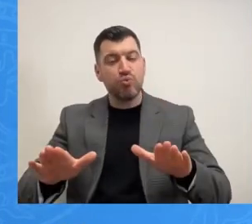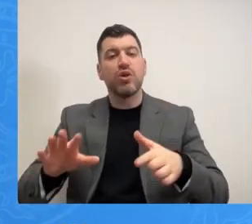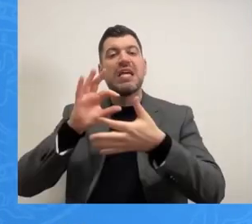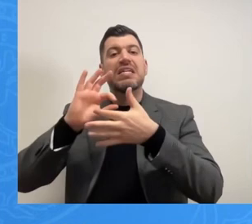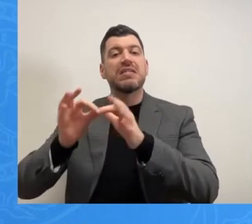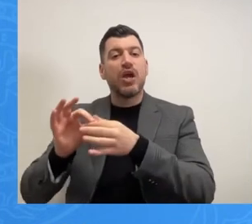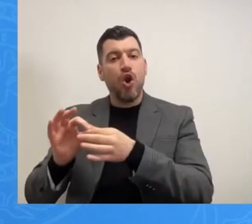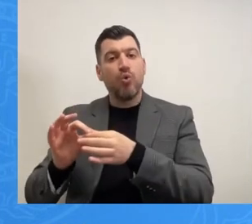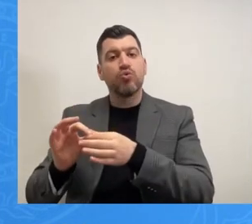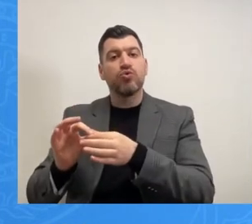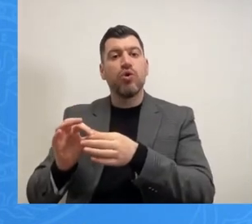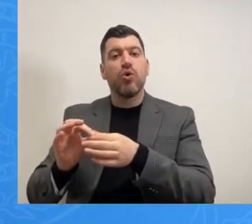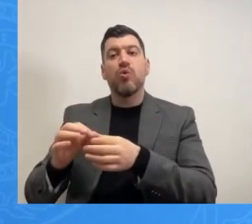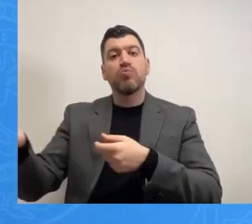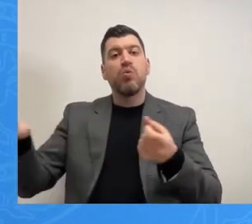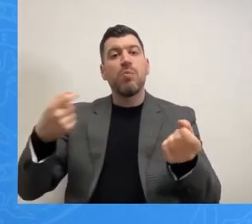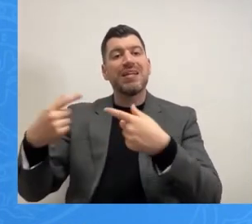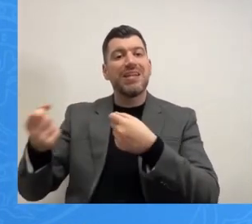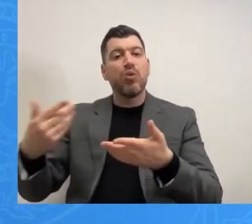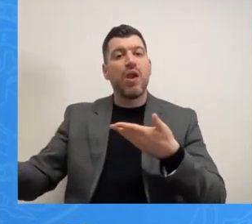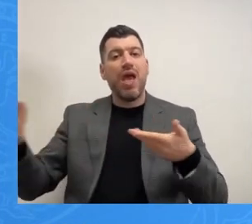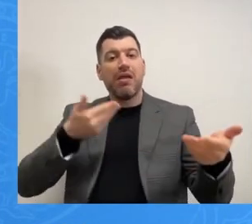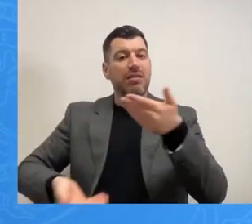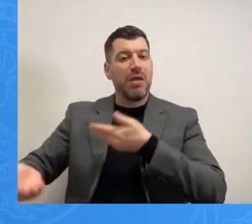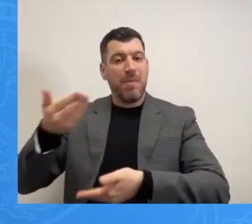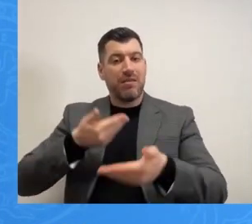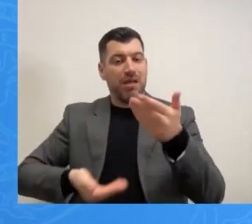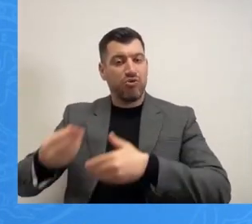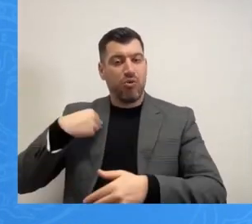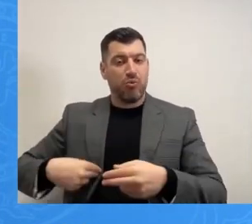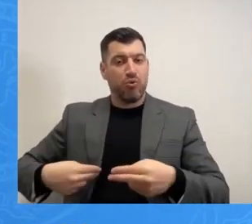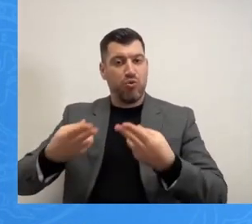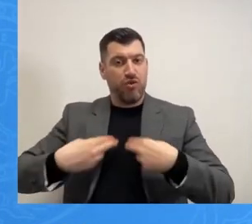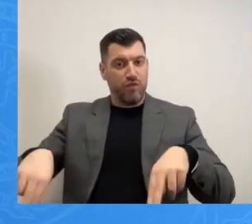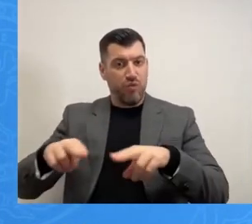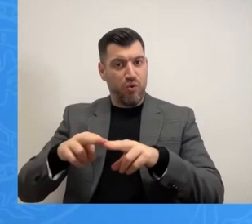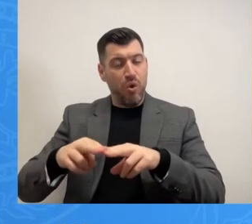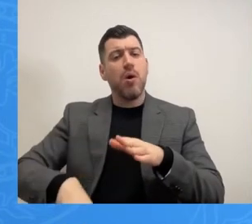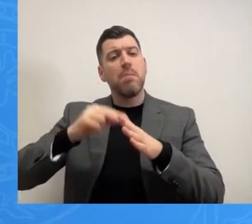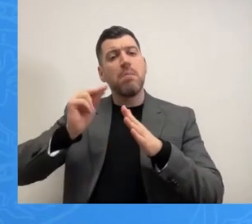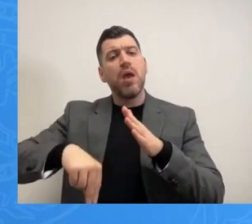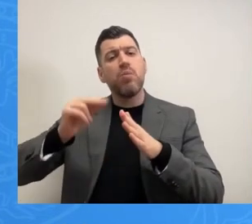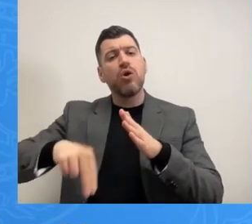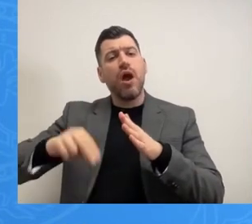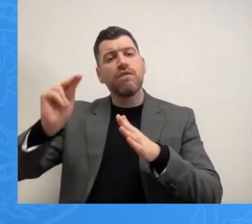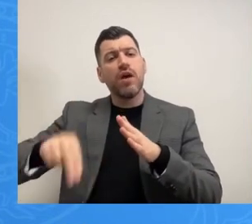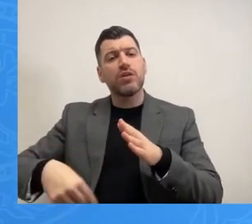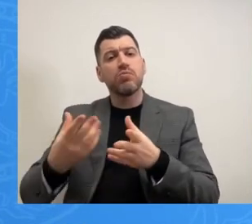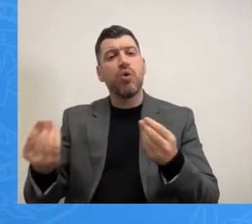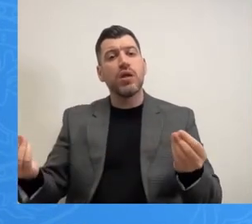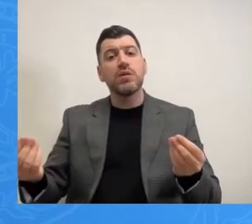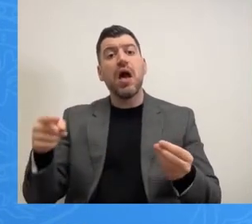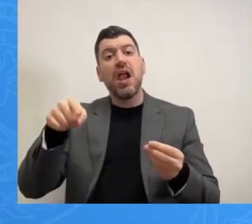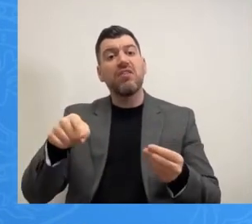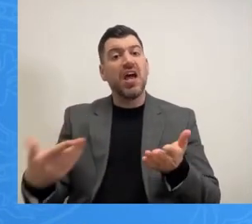με υπογραφές. Σήμερα είχαμε τουλάχιστον δύο περιπτώσεις, που ξέρω εγώ, που ήρθαν υπογραφές, εκατοντάδες υπογραφές και δεν έρχονται στην ημερήσια